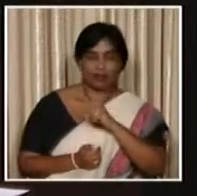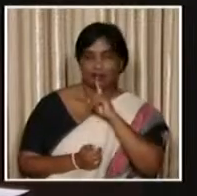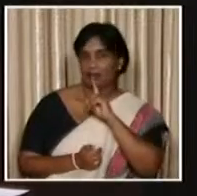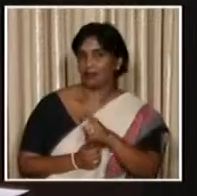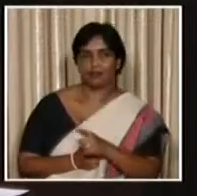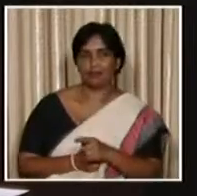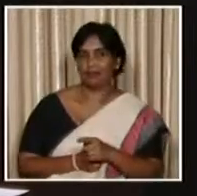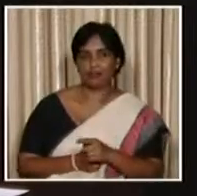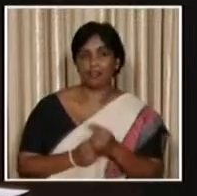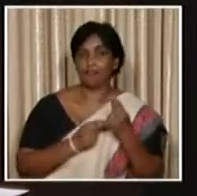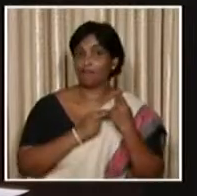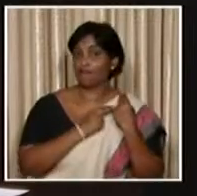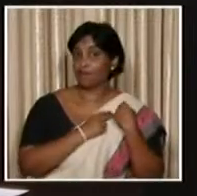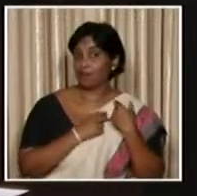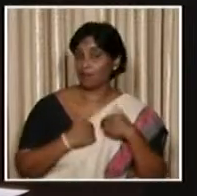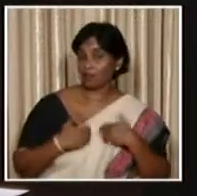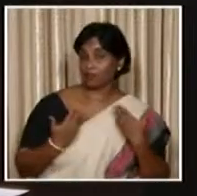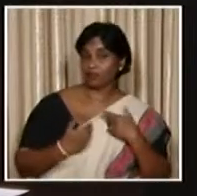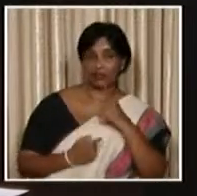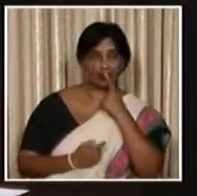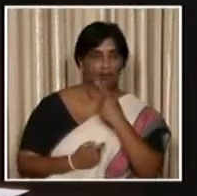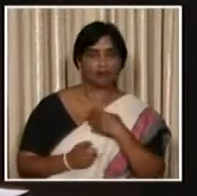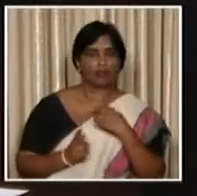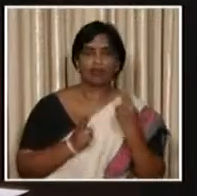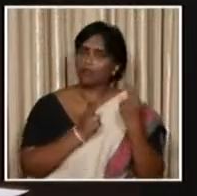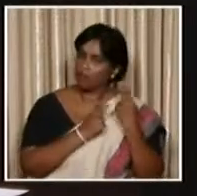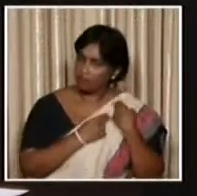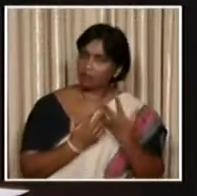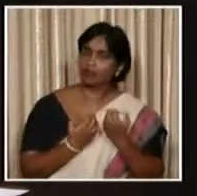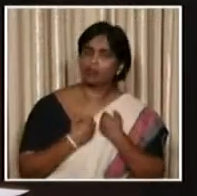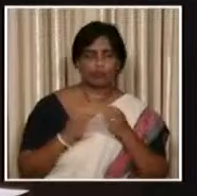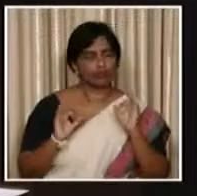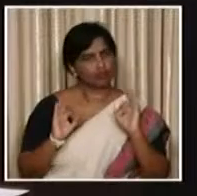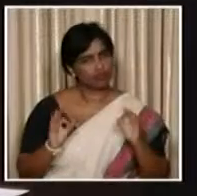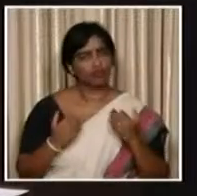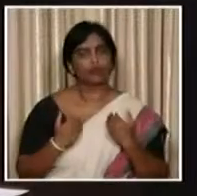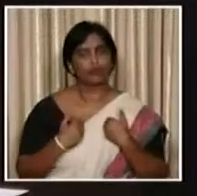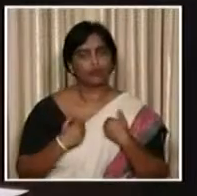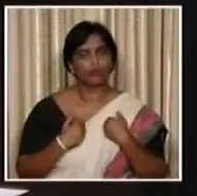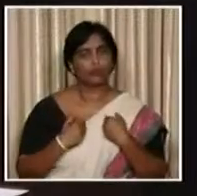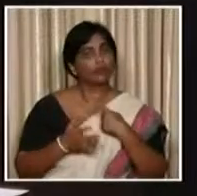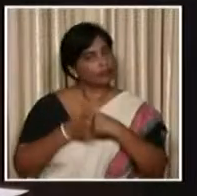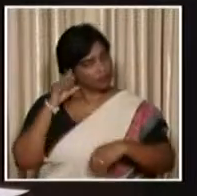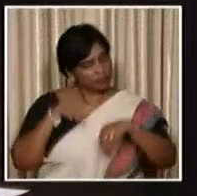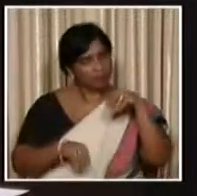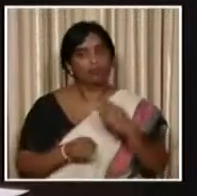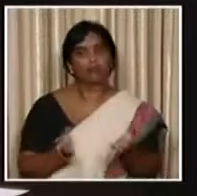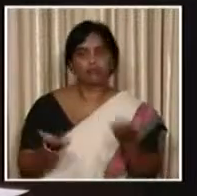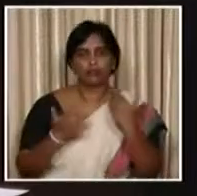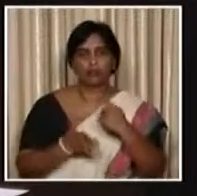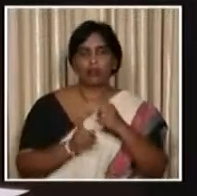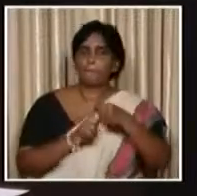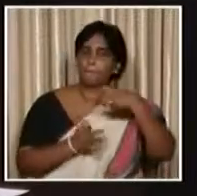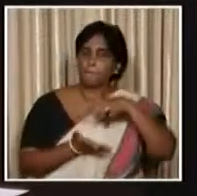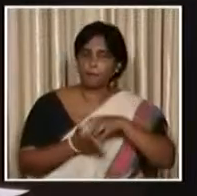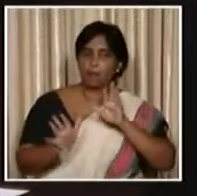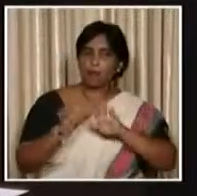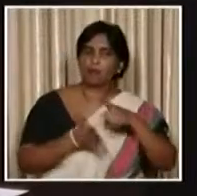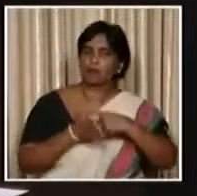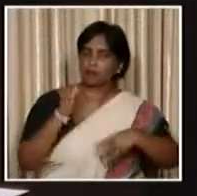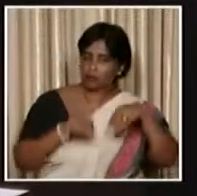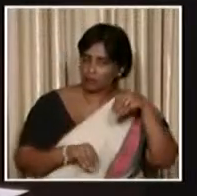බෑ වගකීම් වලින් පැහැර හැරියයි කියලා. අපි වගකීම් බාර ගන්න සූදානම්. තියන්න මැතිවරණ. තියන්න පළාත් පාලන